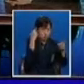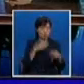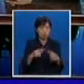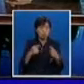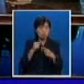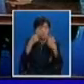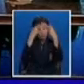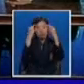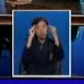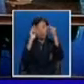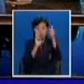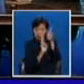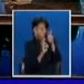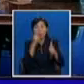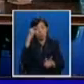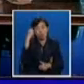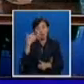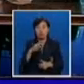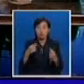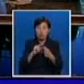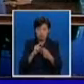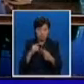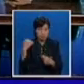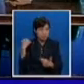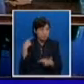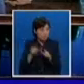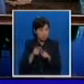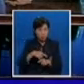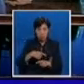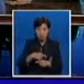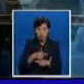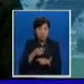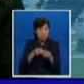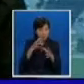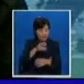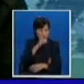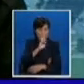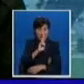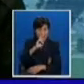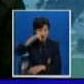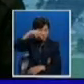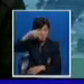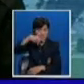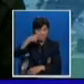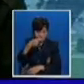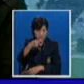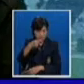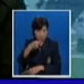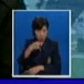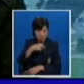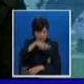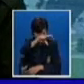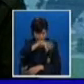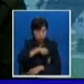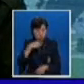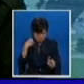องนายกสุเทพก็ทราบแล้วว่าจะมีการเอาอาวุธ RPG เข้ามาจำนวนหนึ่งอันนี้ด้วยความจริงครับแล้วเรา